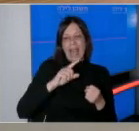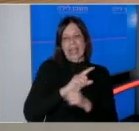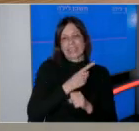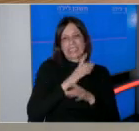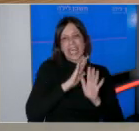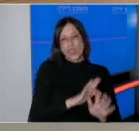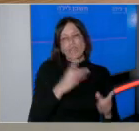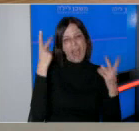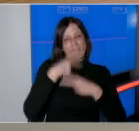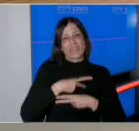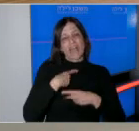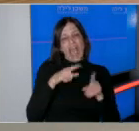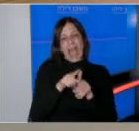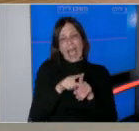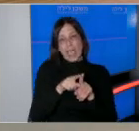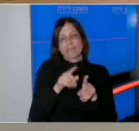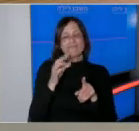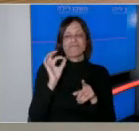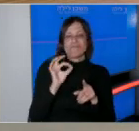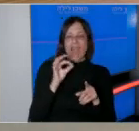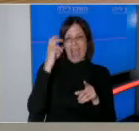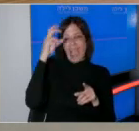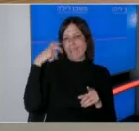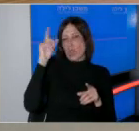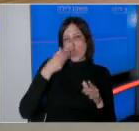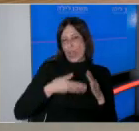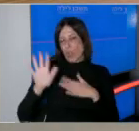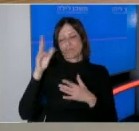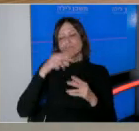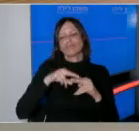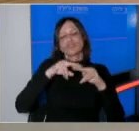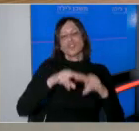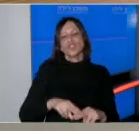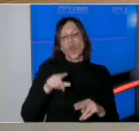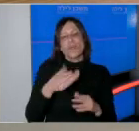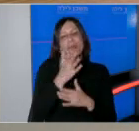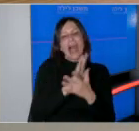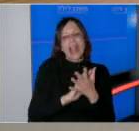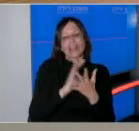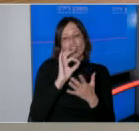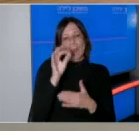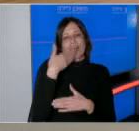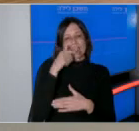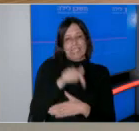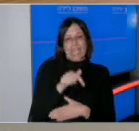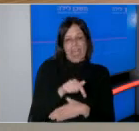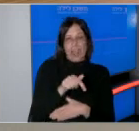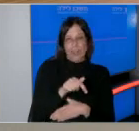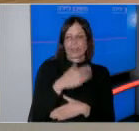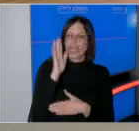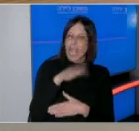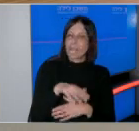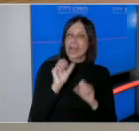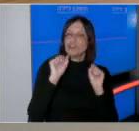שהאחים והאחיות הערבים שלנו לא ילכו לשום מקום והם חלק אינטגרלי ממדינת ישראל. כן. גם השלטון